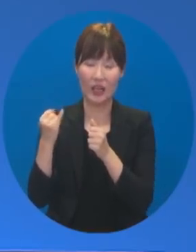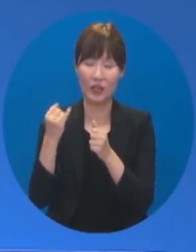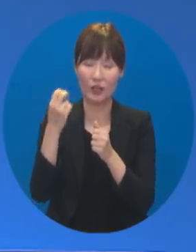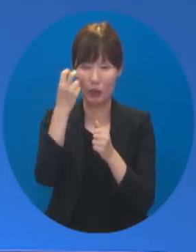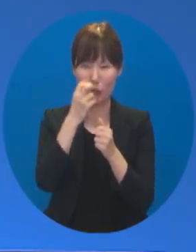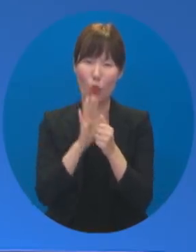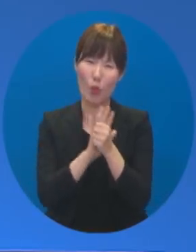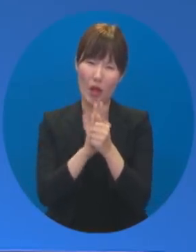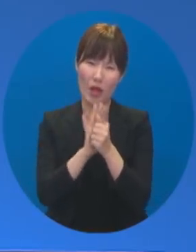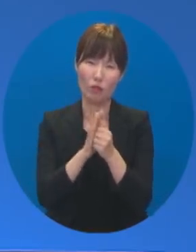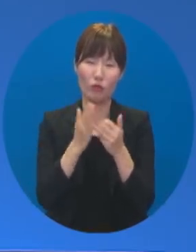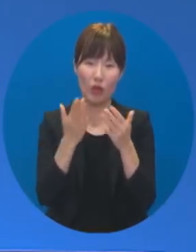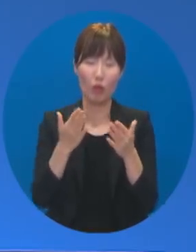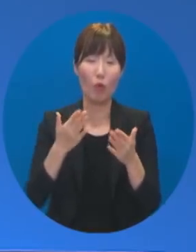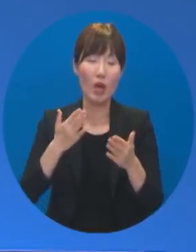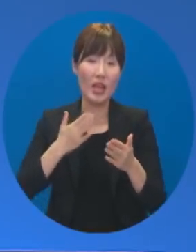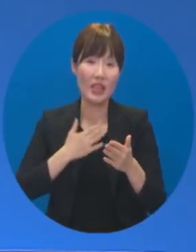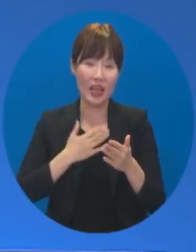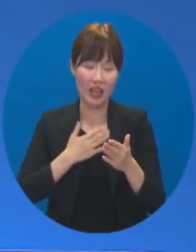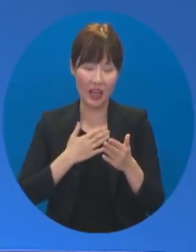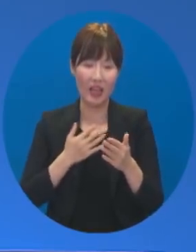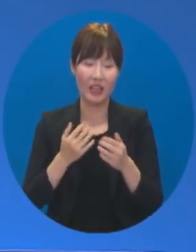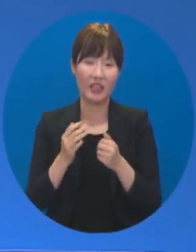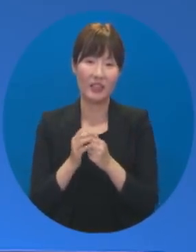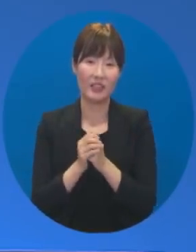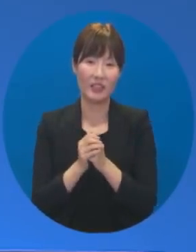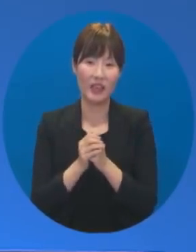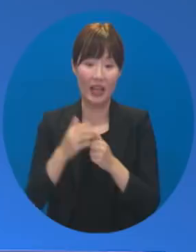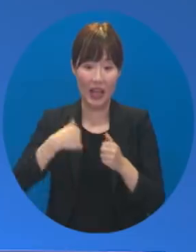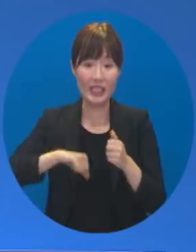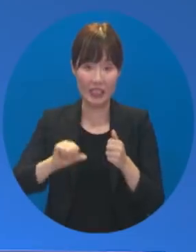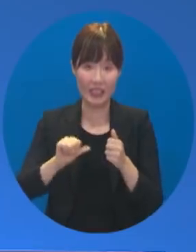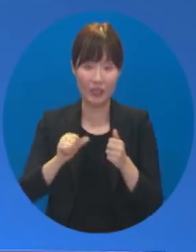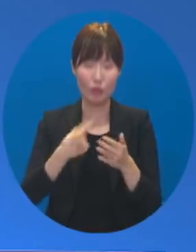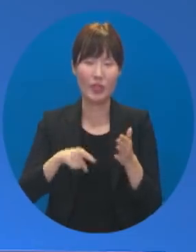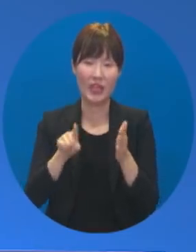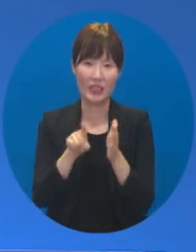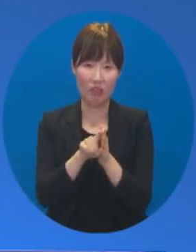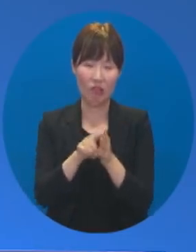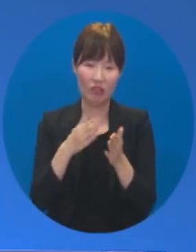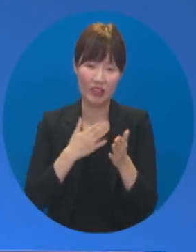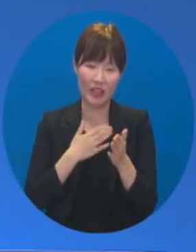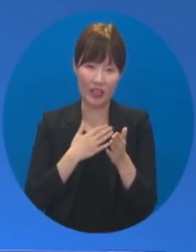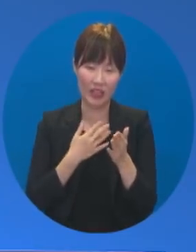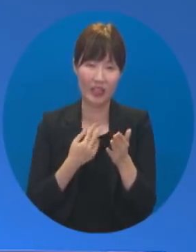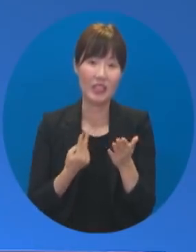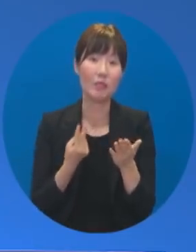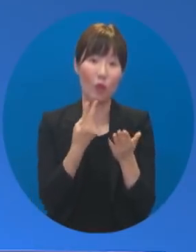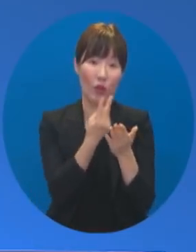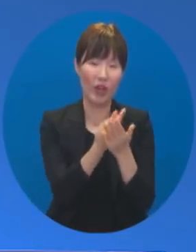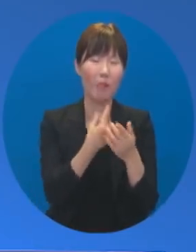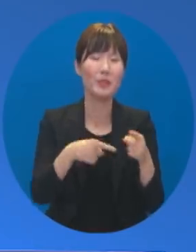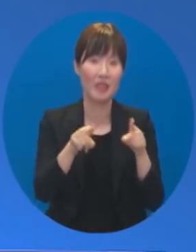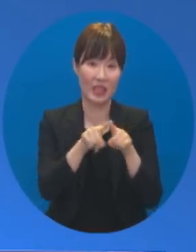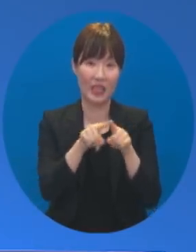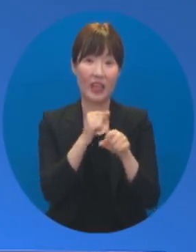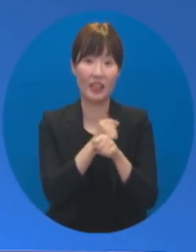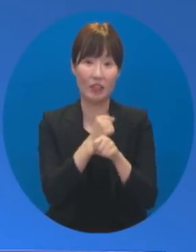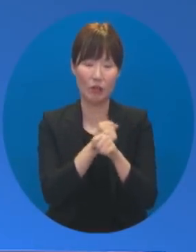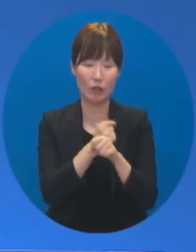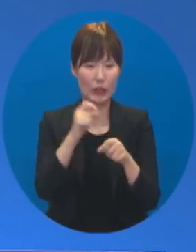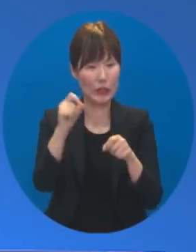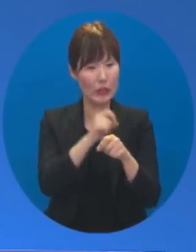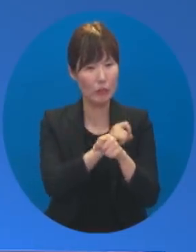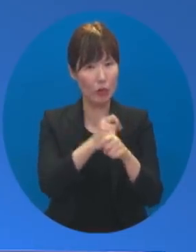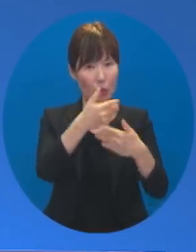같이 입원하게 되었어요. 병원에서 마련해준 그 특별 식이 질환 아동을 위한 특별 병실에 또 그렇게 입원을